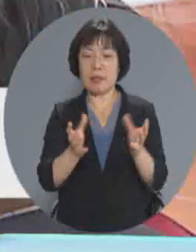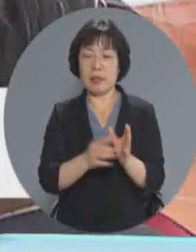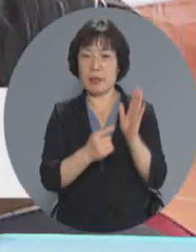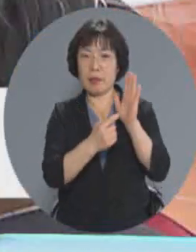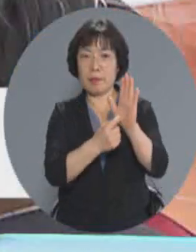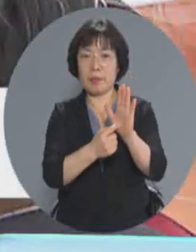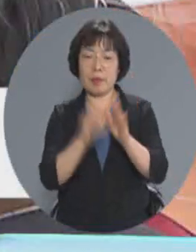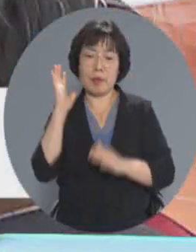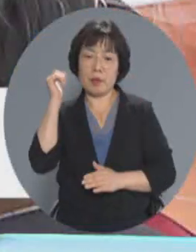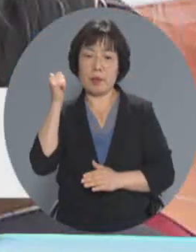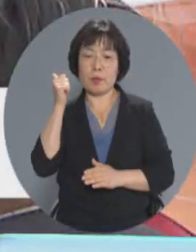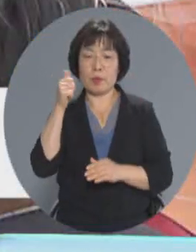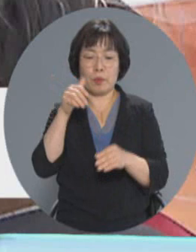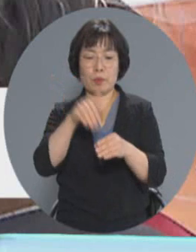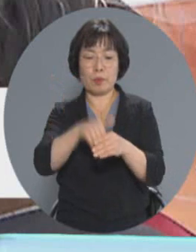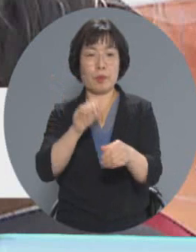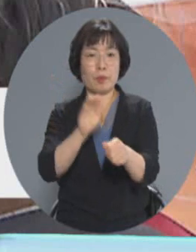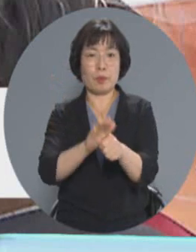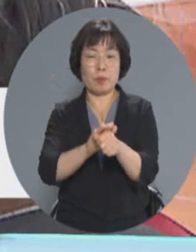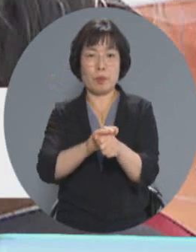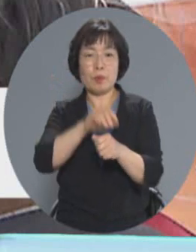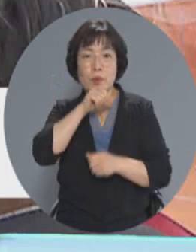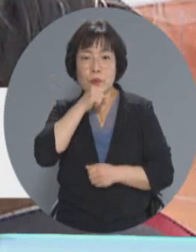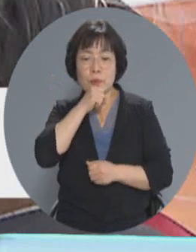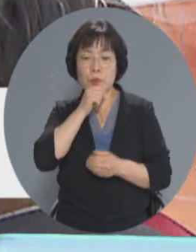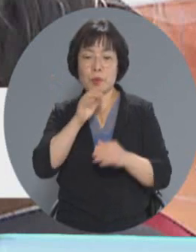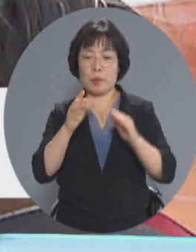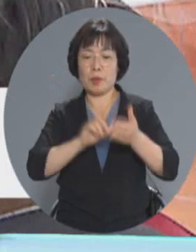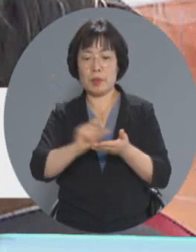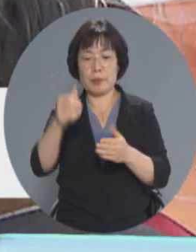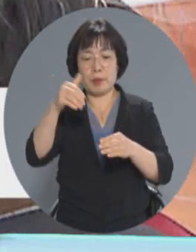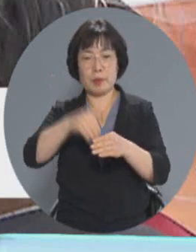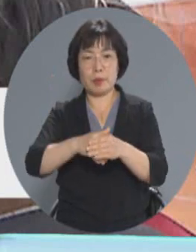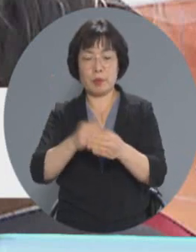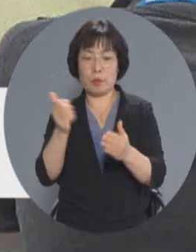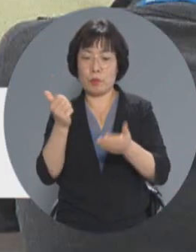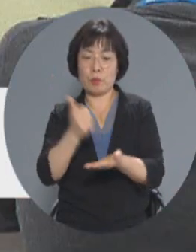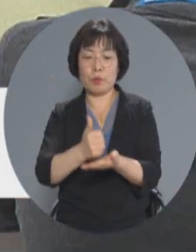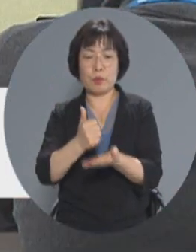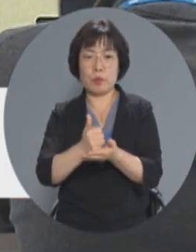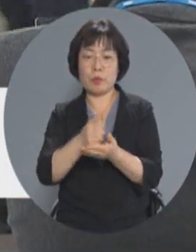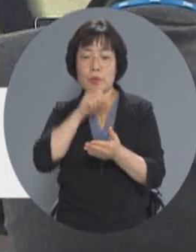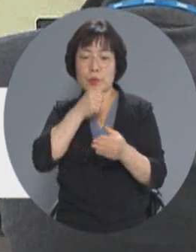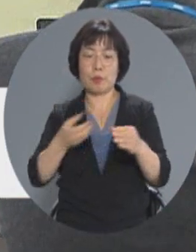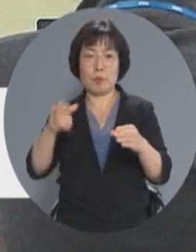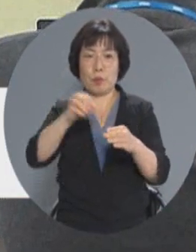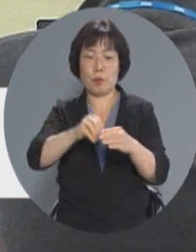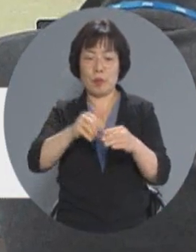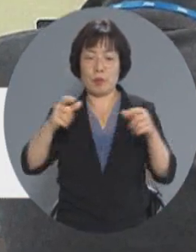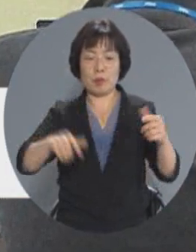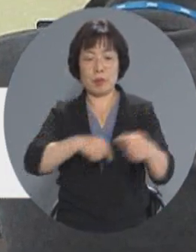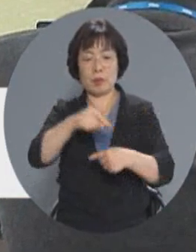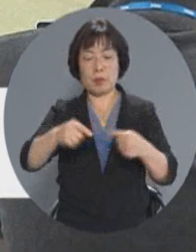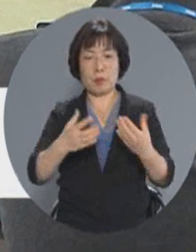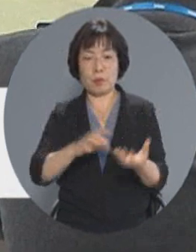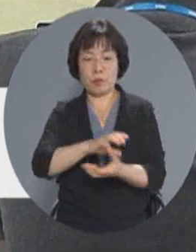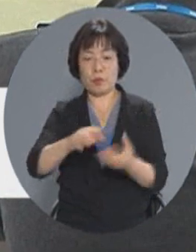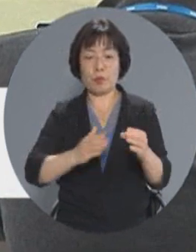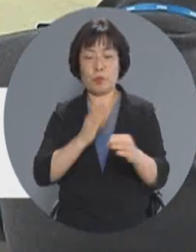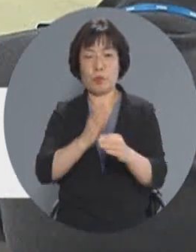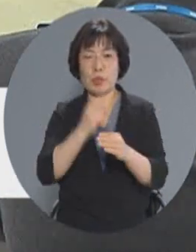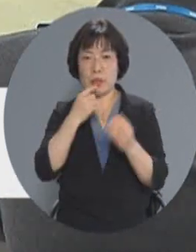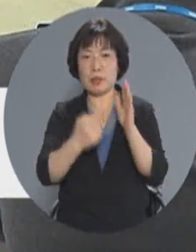더불어민주당이 대선 기여도를 지방선거 공천에 반영할 것으로 알려져 지역 정가가 술렁이고 있습니다.